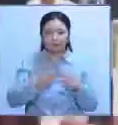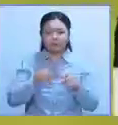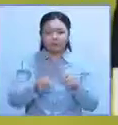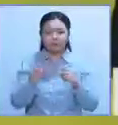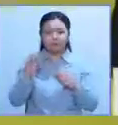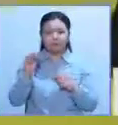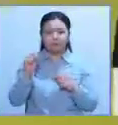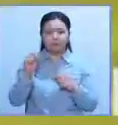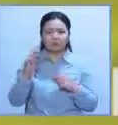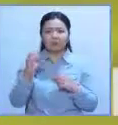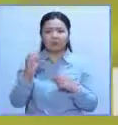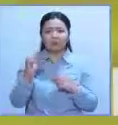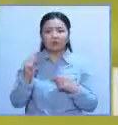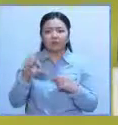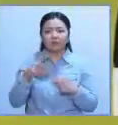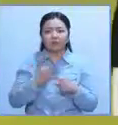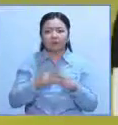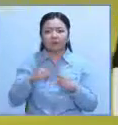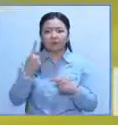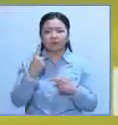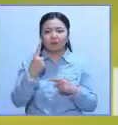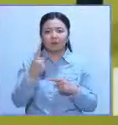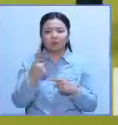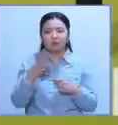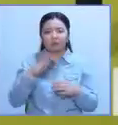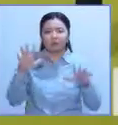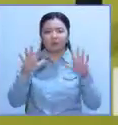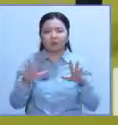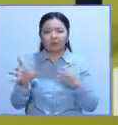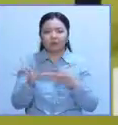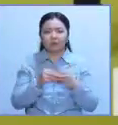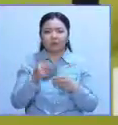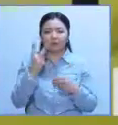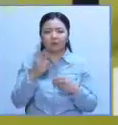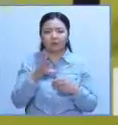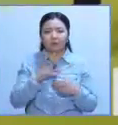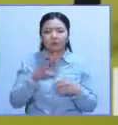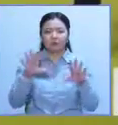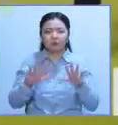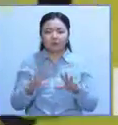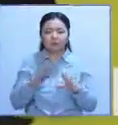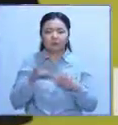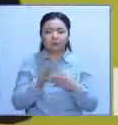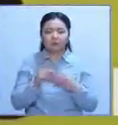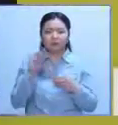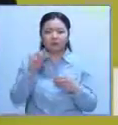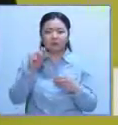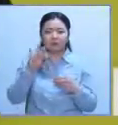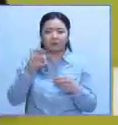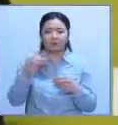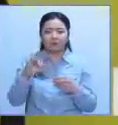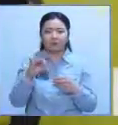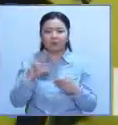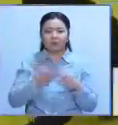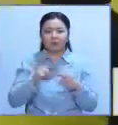Жансая Тұрмағанбет жеңімпаз атанды. Екінші орынды Нұрдәулет Қабдыраш және үшінші орынды Дэвид Эммануэли де иеленді. 13 жастағы Николай